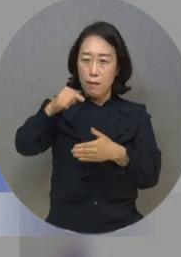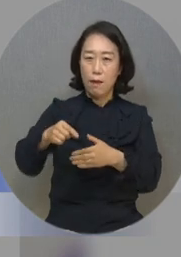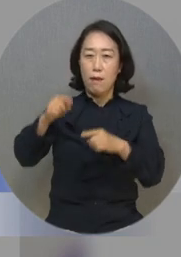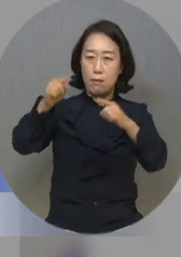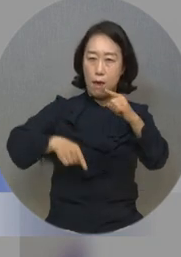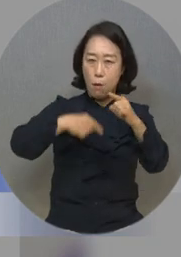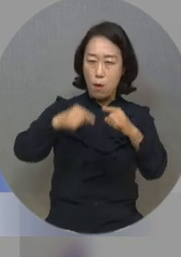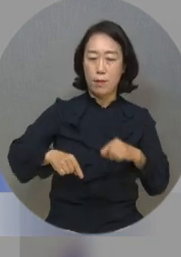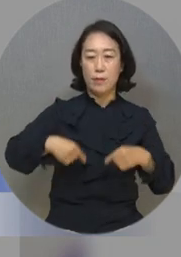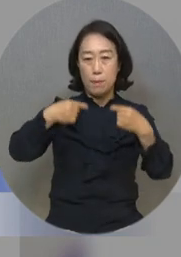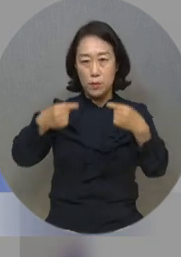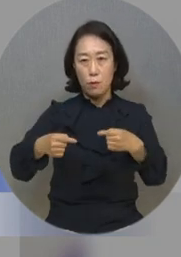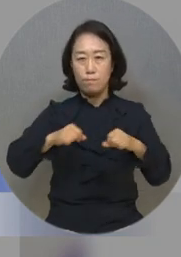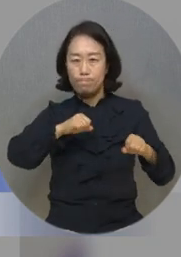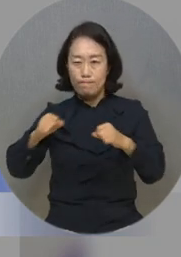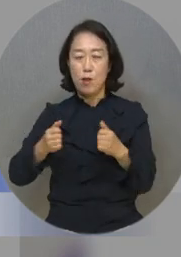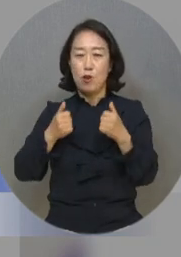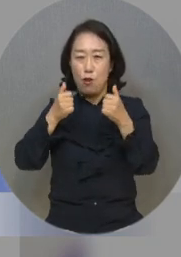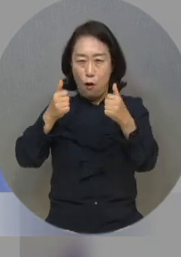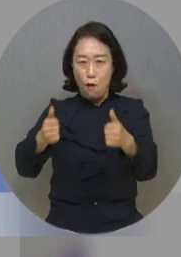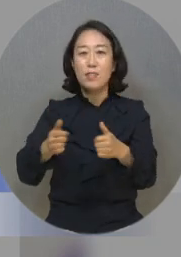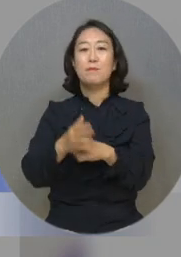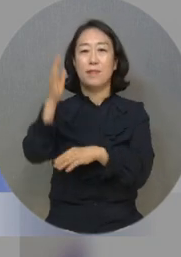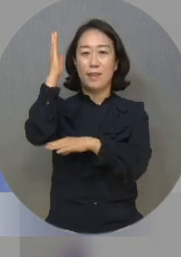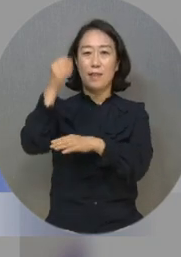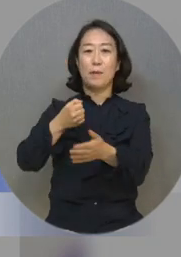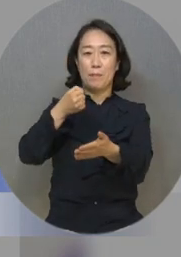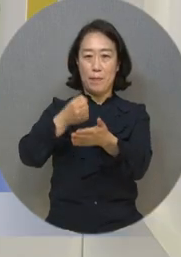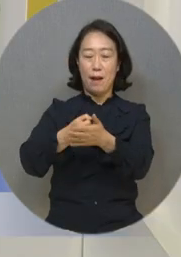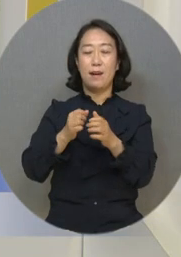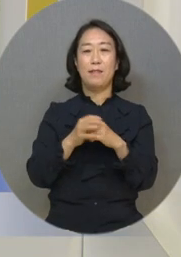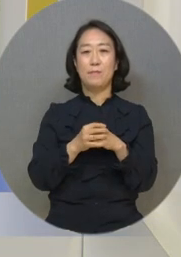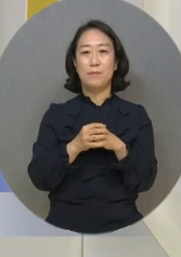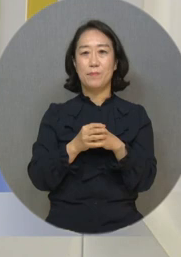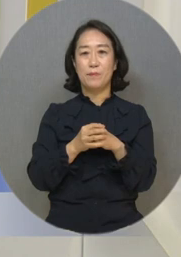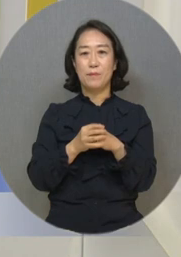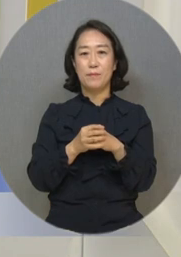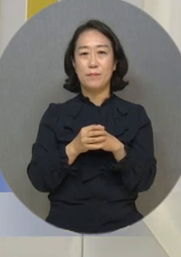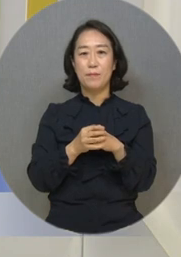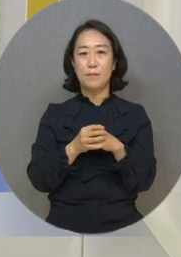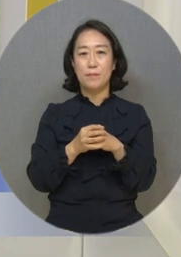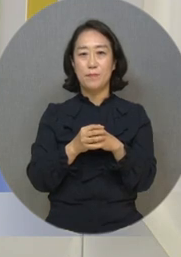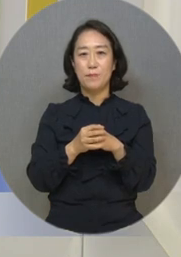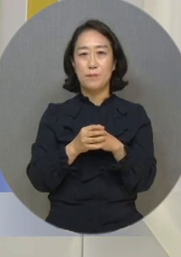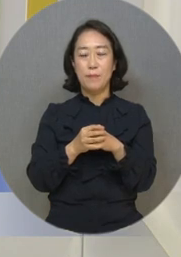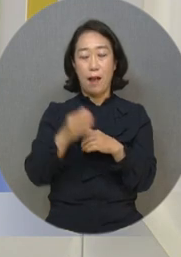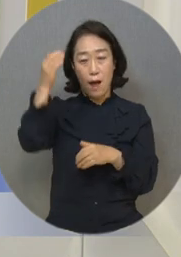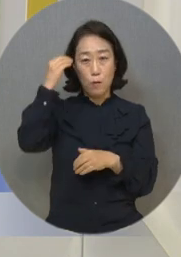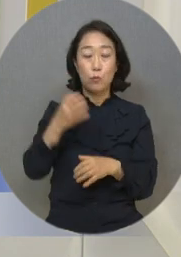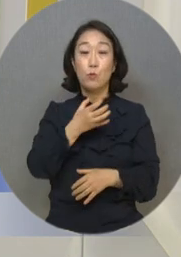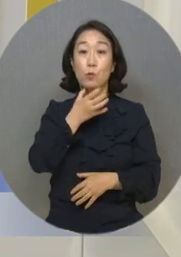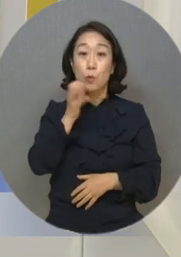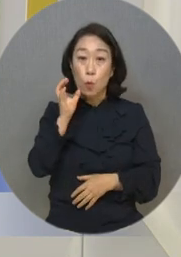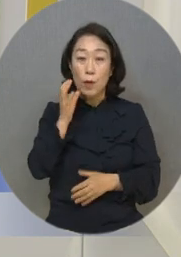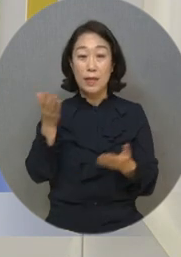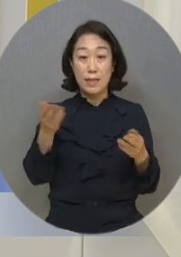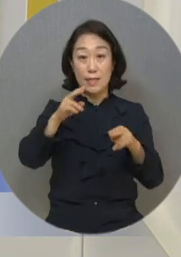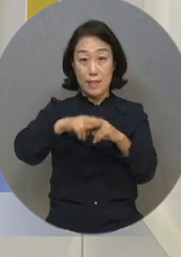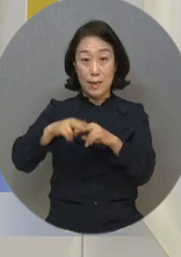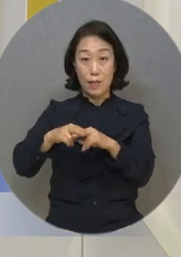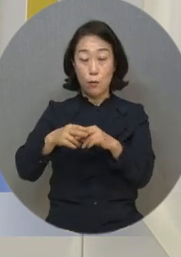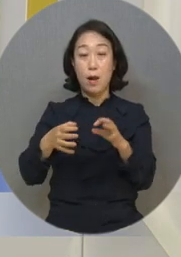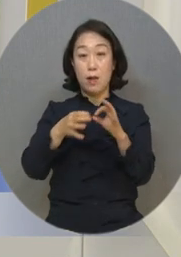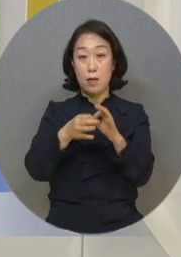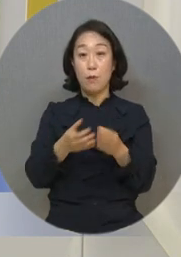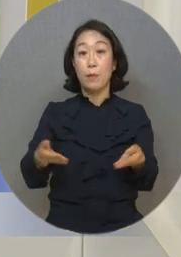다해 성과를 내겠다며 수상소감을 밝혔습니다 다음 뉴스입니다 한국노인 인력개발원이